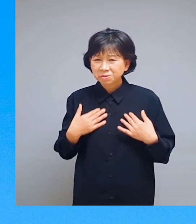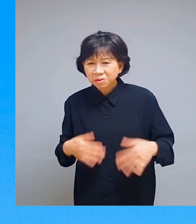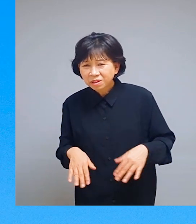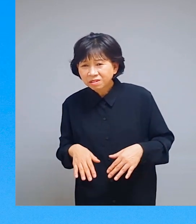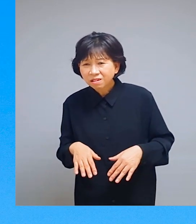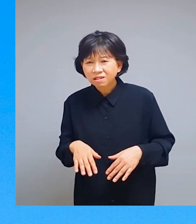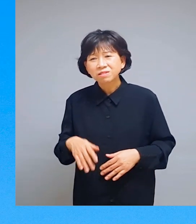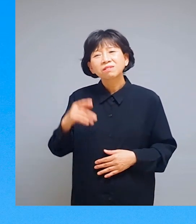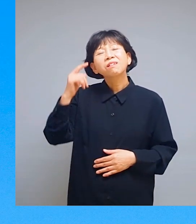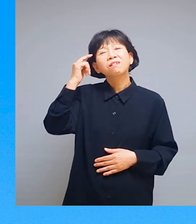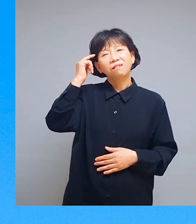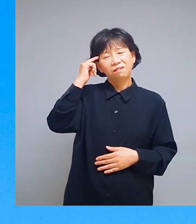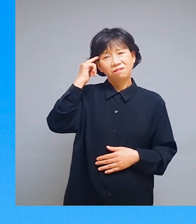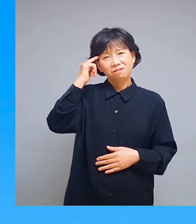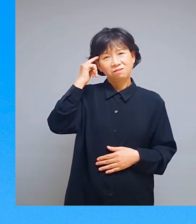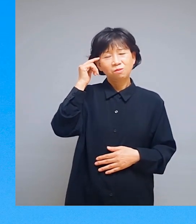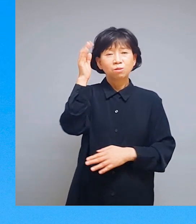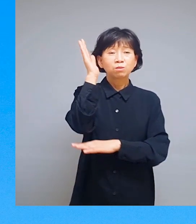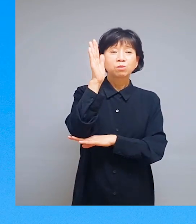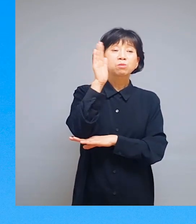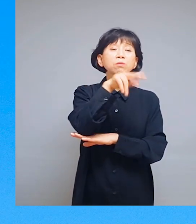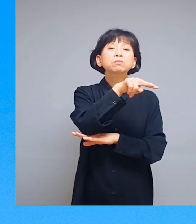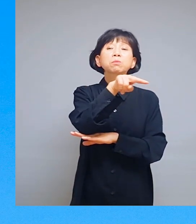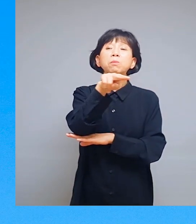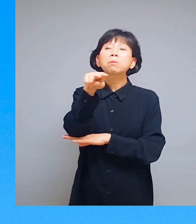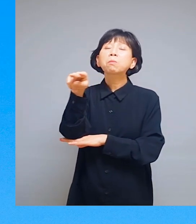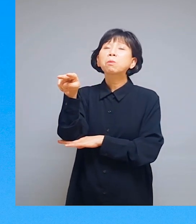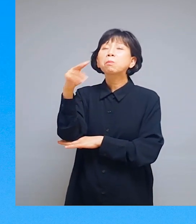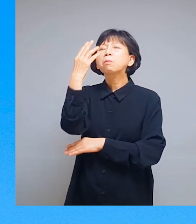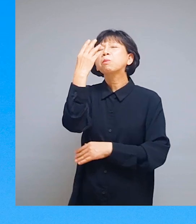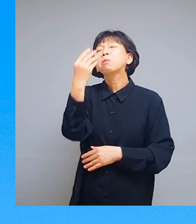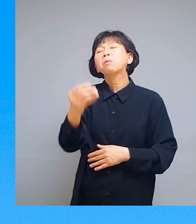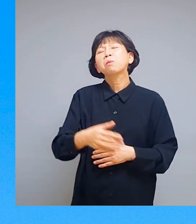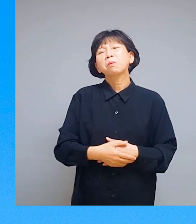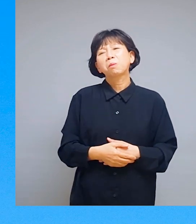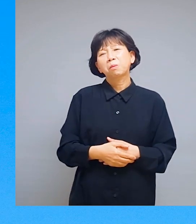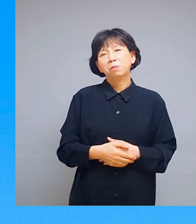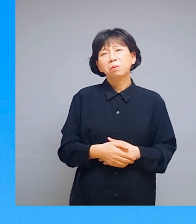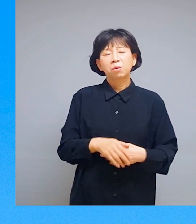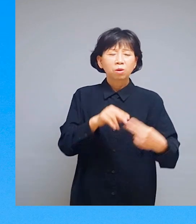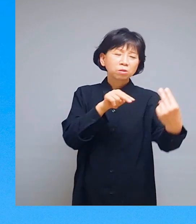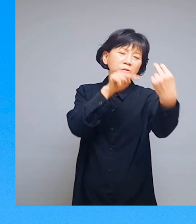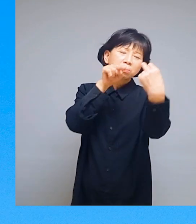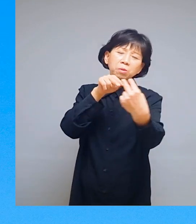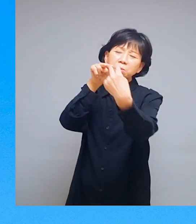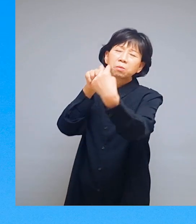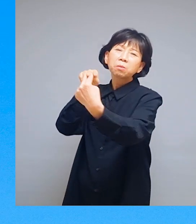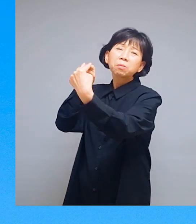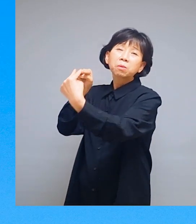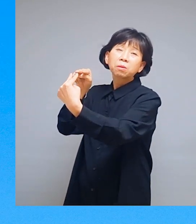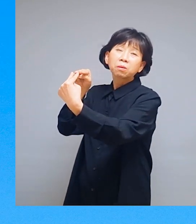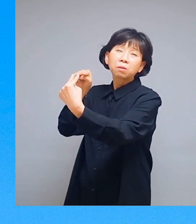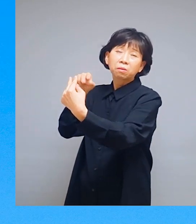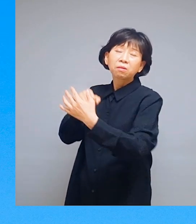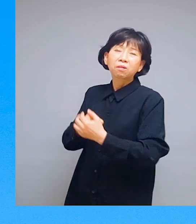이런 생각이 설교하는데도 이 머릿속에서 여러분 아이 컨택하면서 말씀 전하다가도